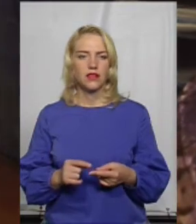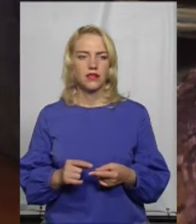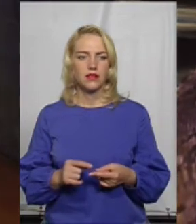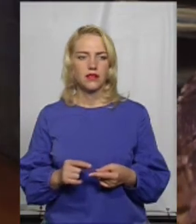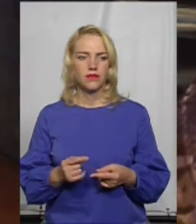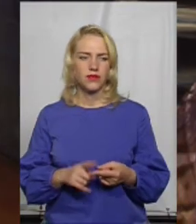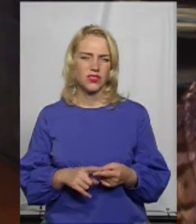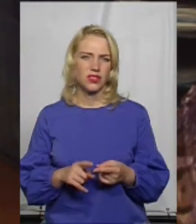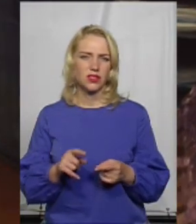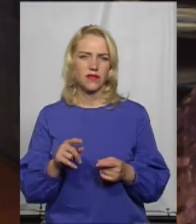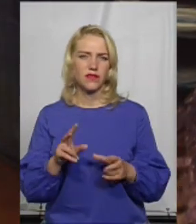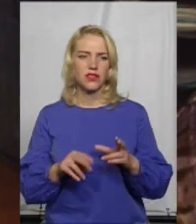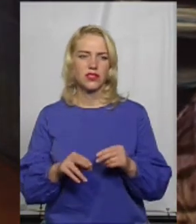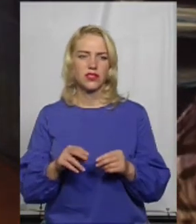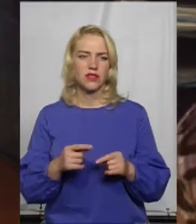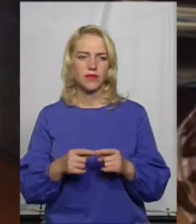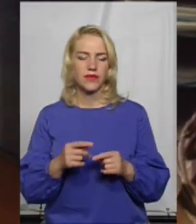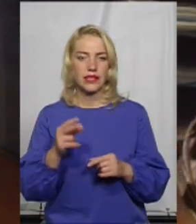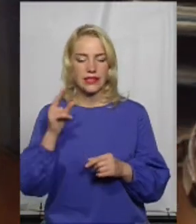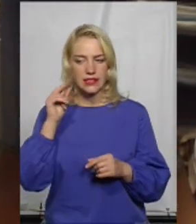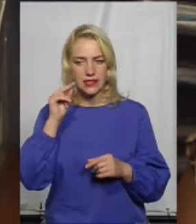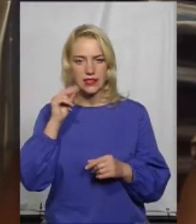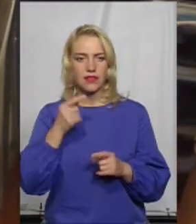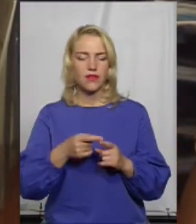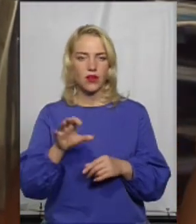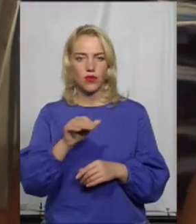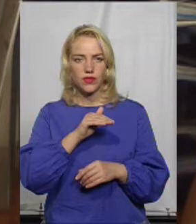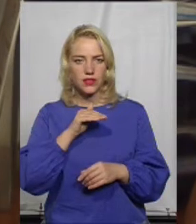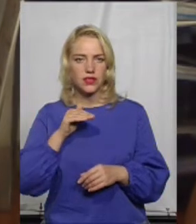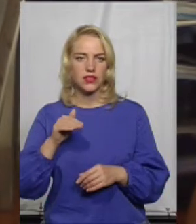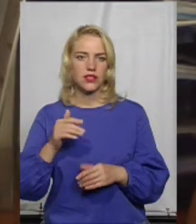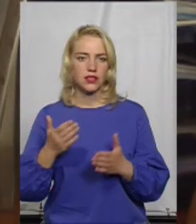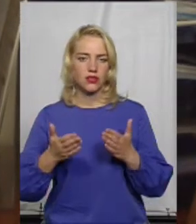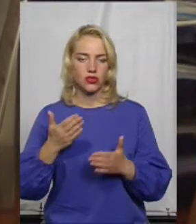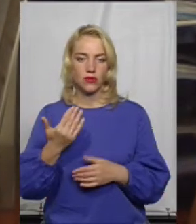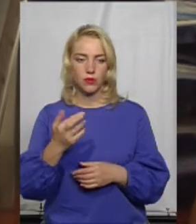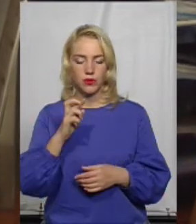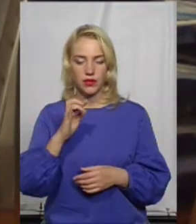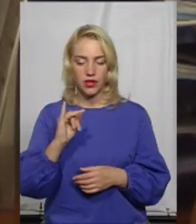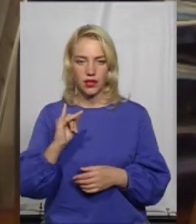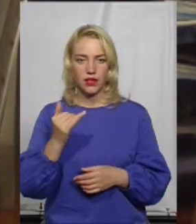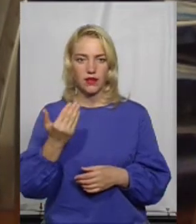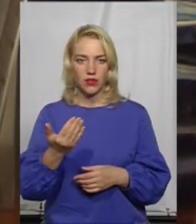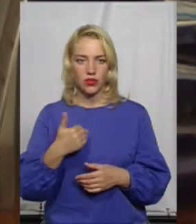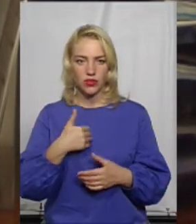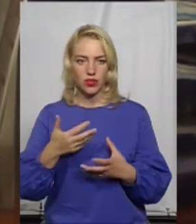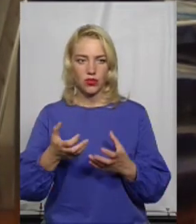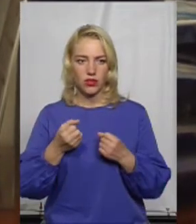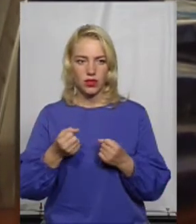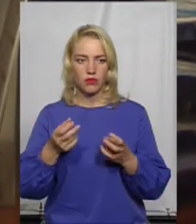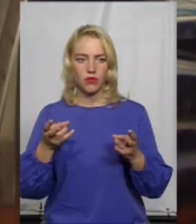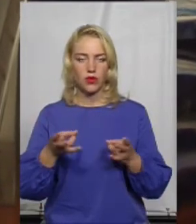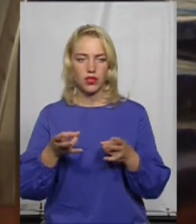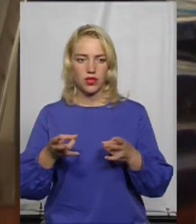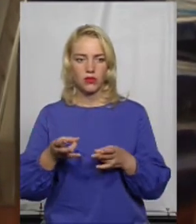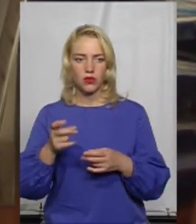велика цифра, але це офіційна статистика. Якщо б ви хотіли отримати потребу